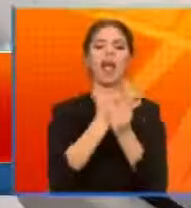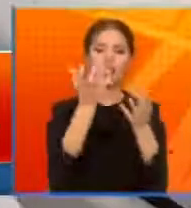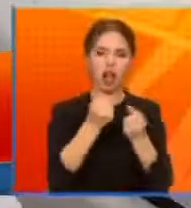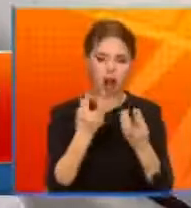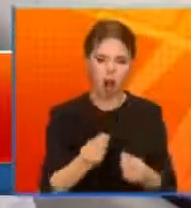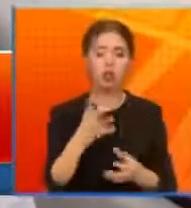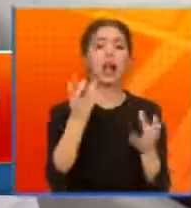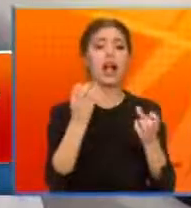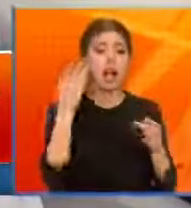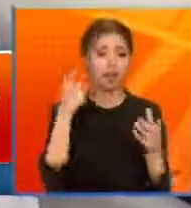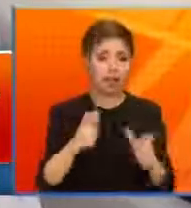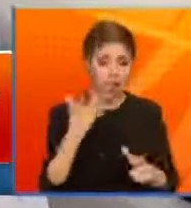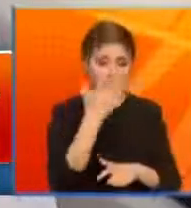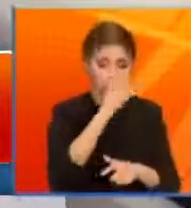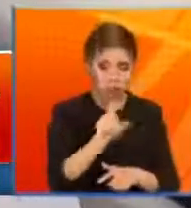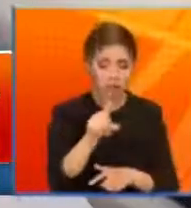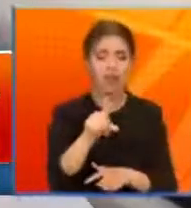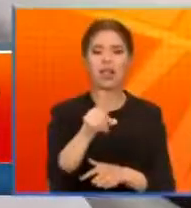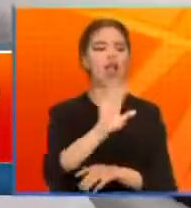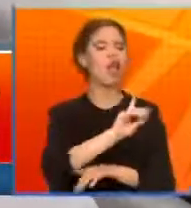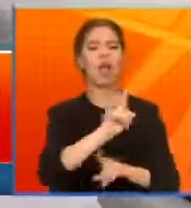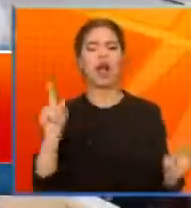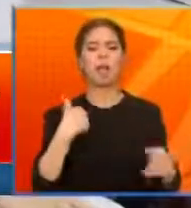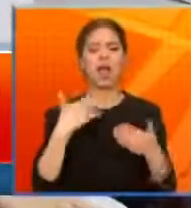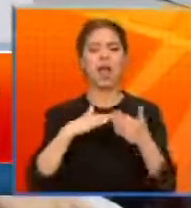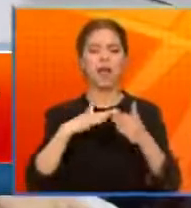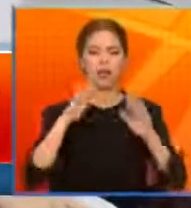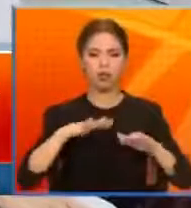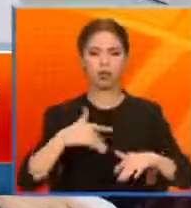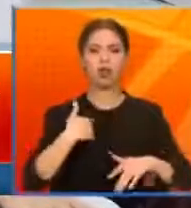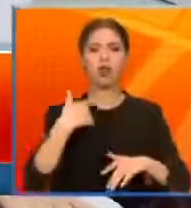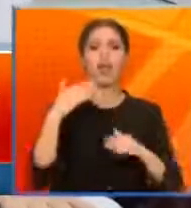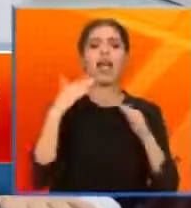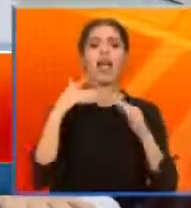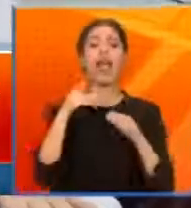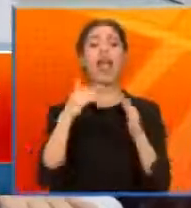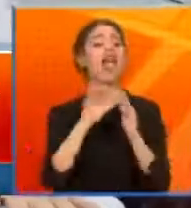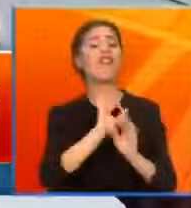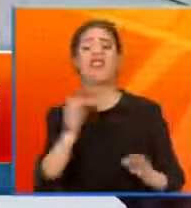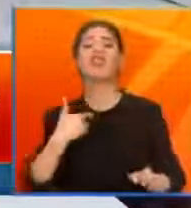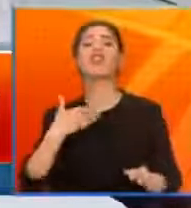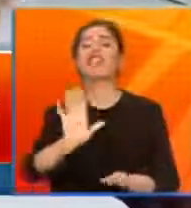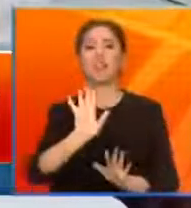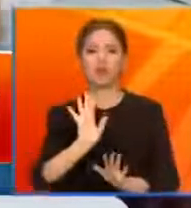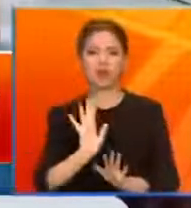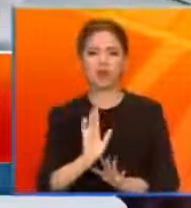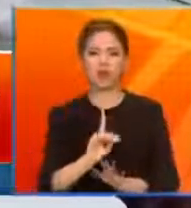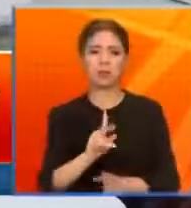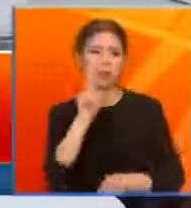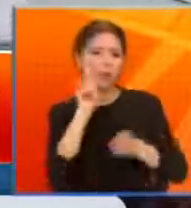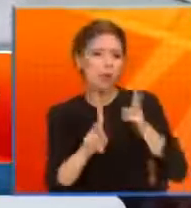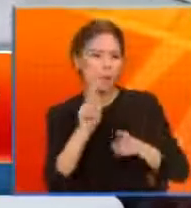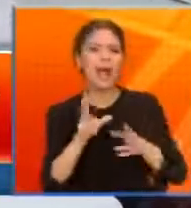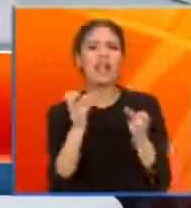Hayır, ödevlerimi yapacağım, tekrarlar yapacağım. Yani hiç çıkılmayacak herhalde. Evet, yani ara sıra